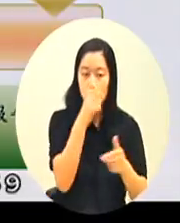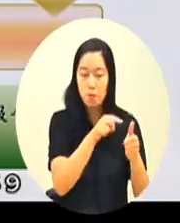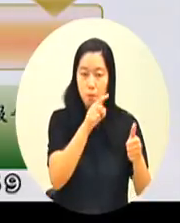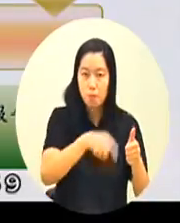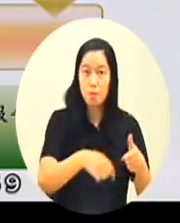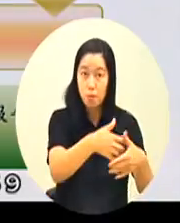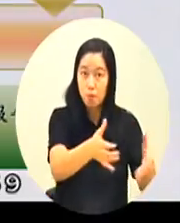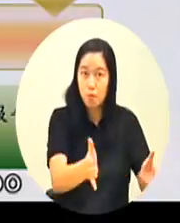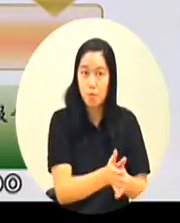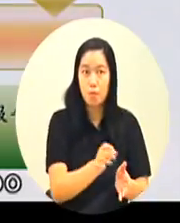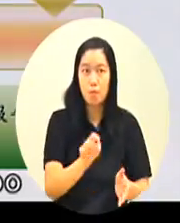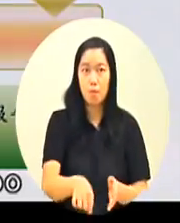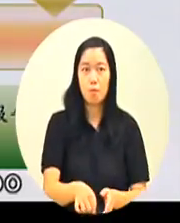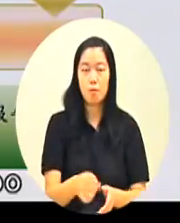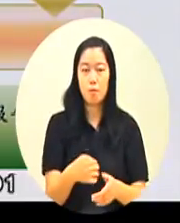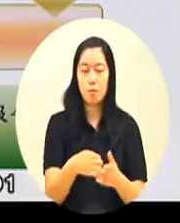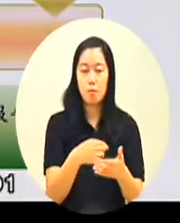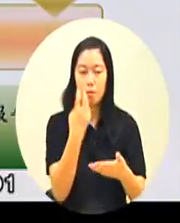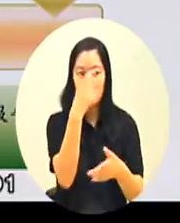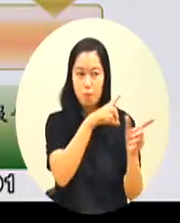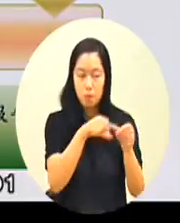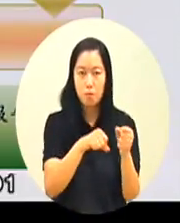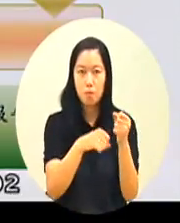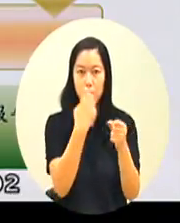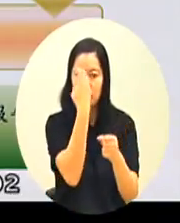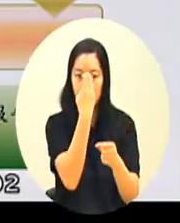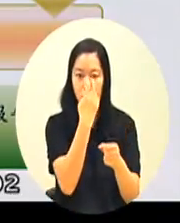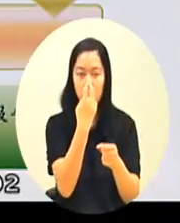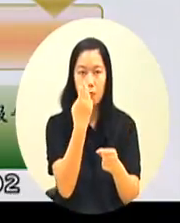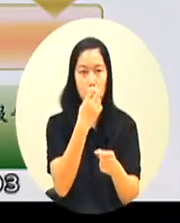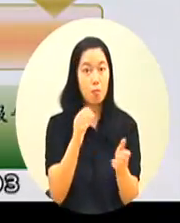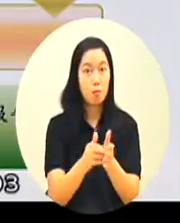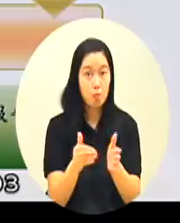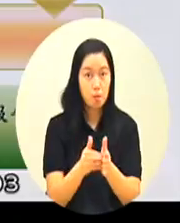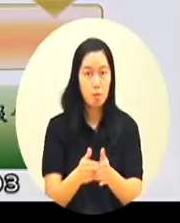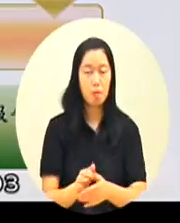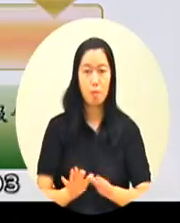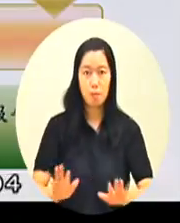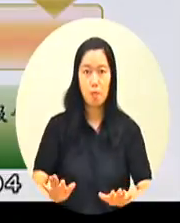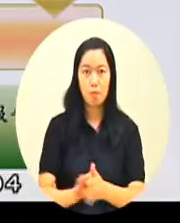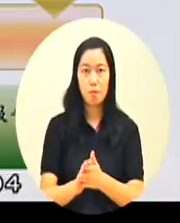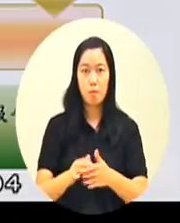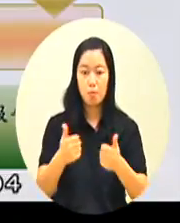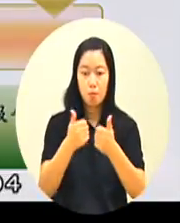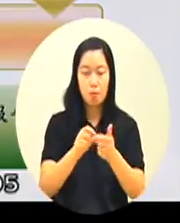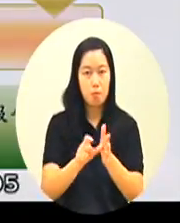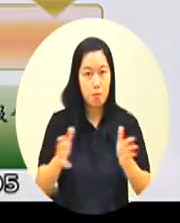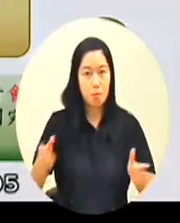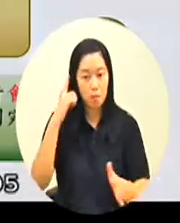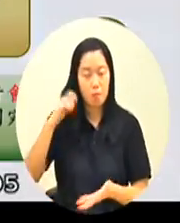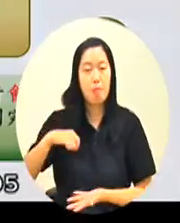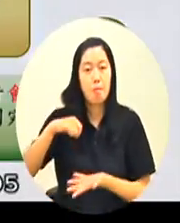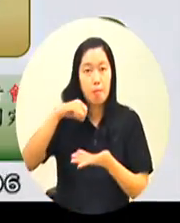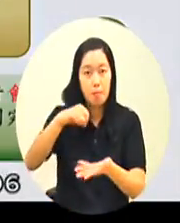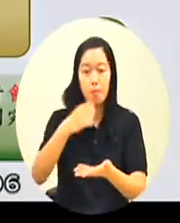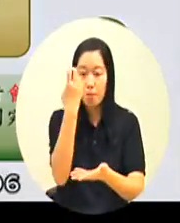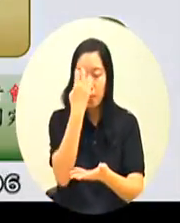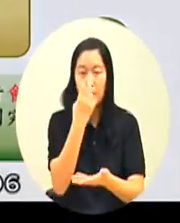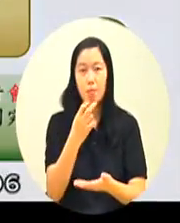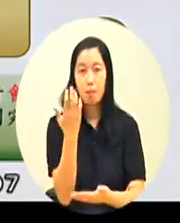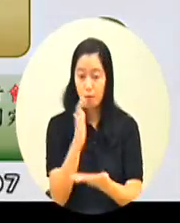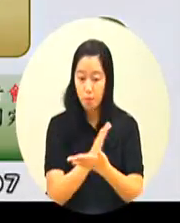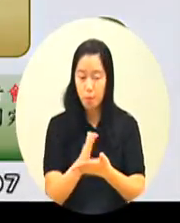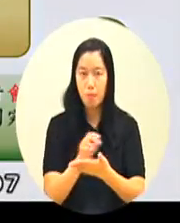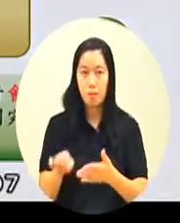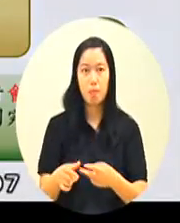市审计处依法审核，那已经审核完竣了，那也在这个会期提请贵会审议。第二个就是办